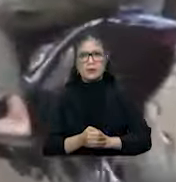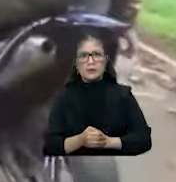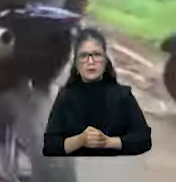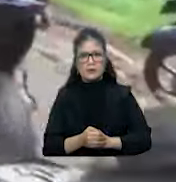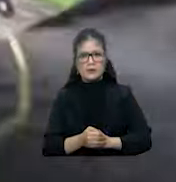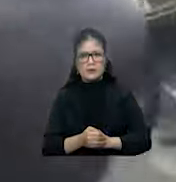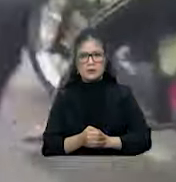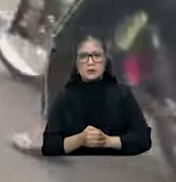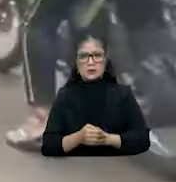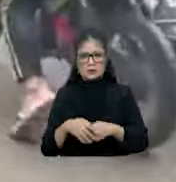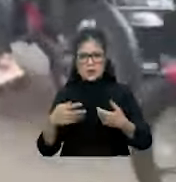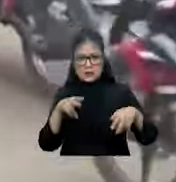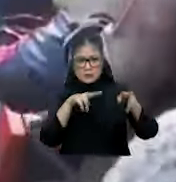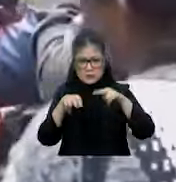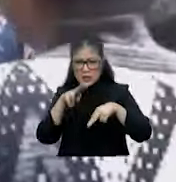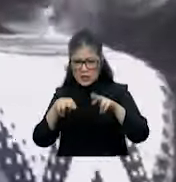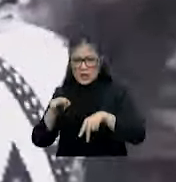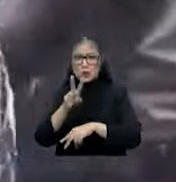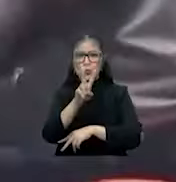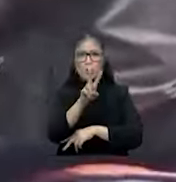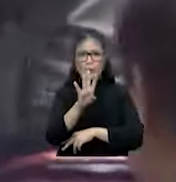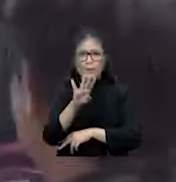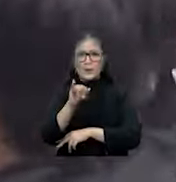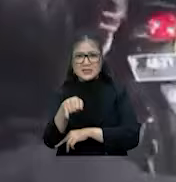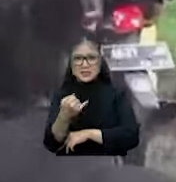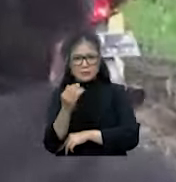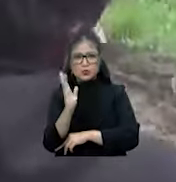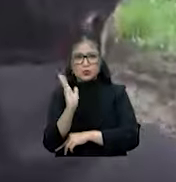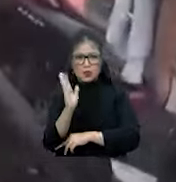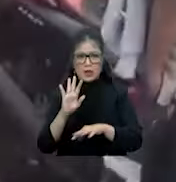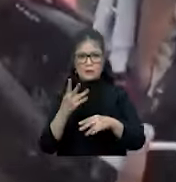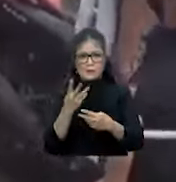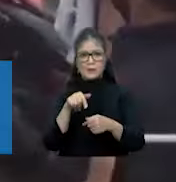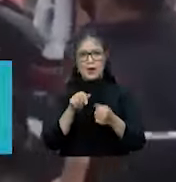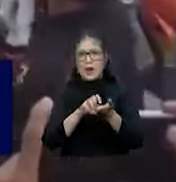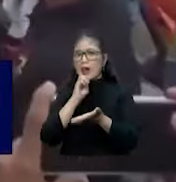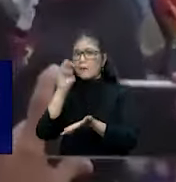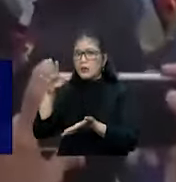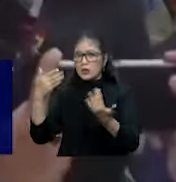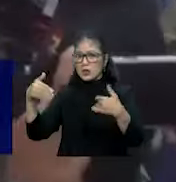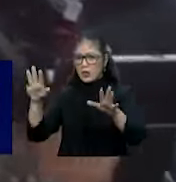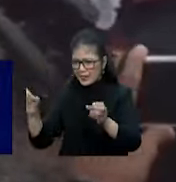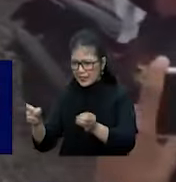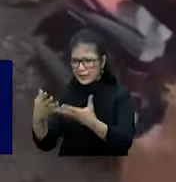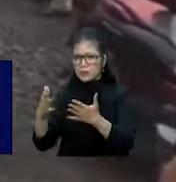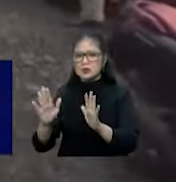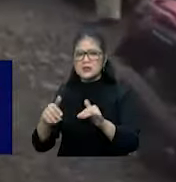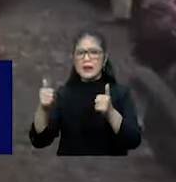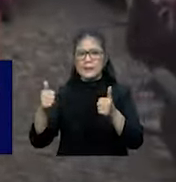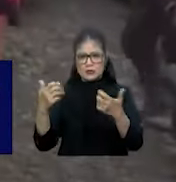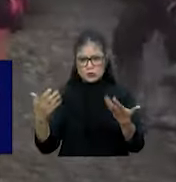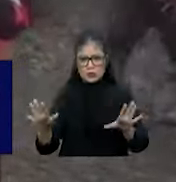Setelah melakukan pencarian selama lebih dari 24 jam, 13 warga yang sebelumnya dilaporkan hilang ditemukan selamat.